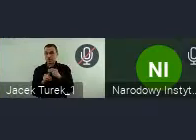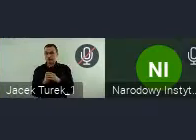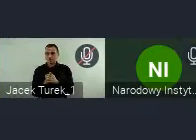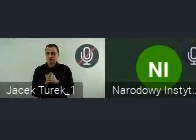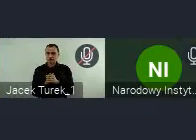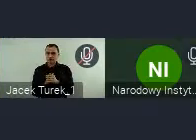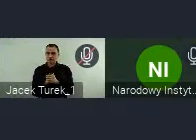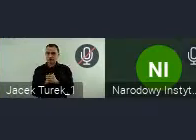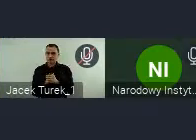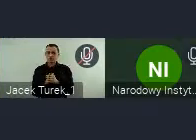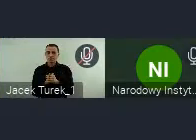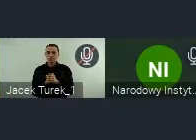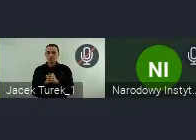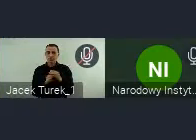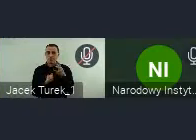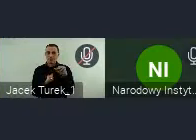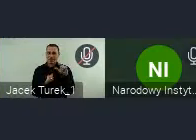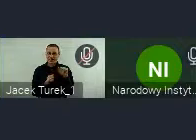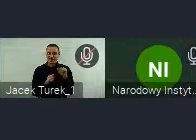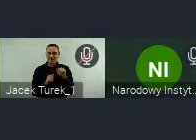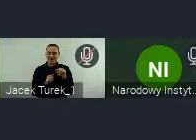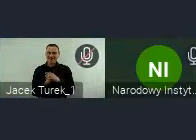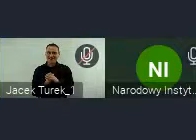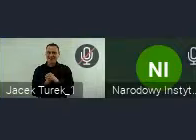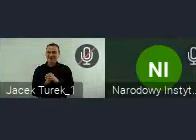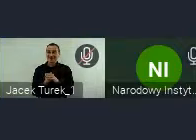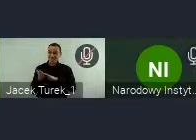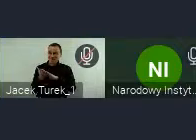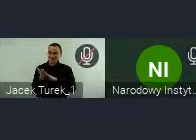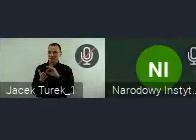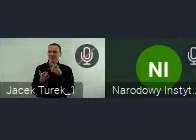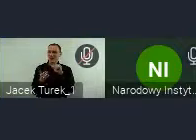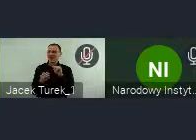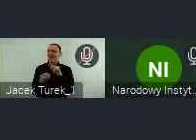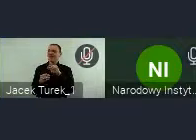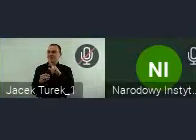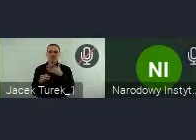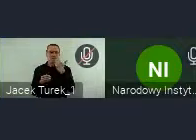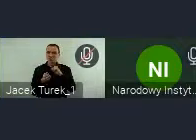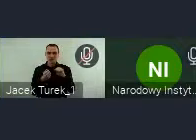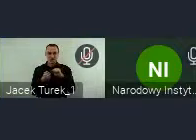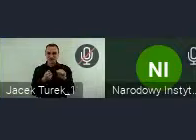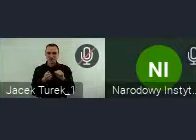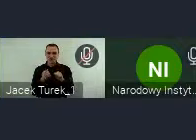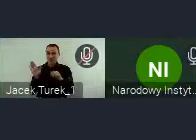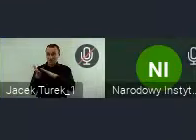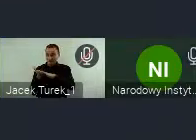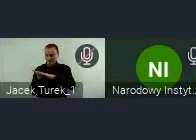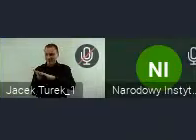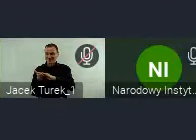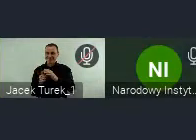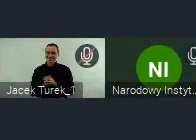pytanie do Pani Eweliny Tak poproszę Jezus Maria no nie nic mieszkanie Przepraszam najmocniej